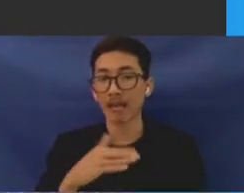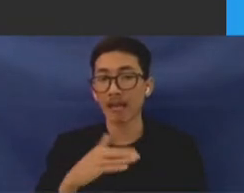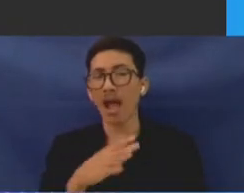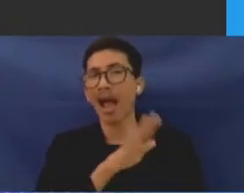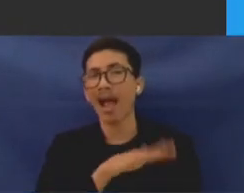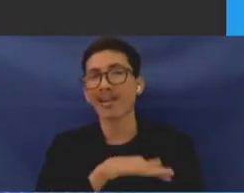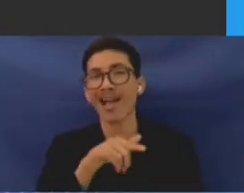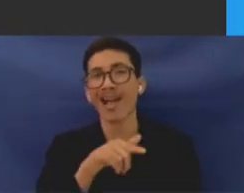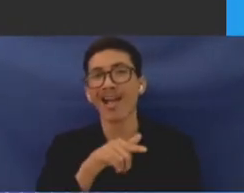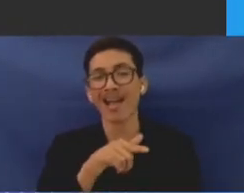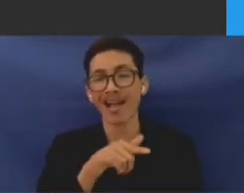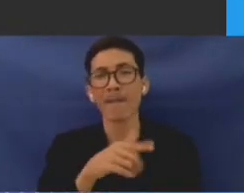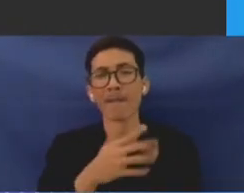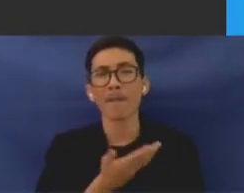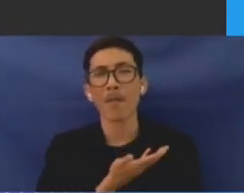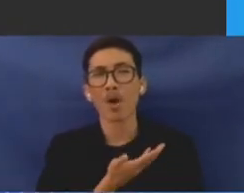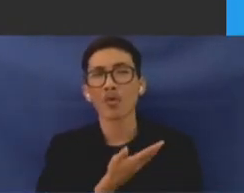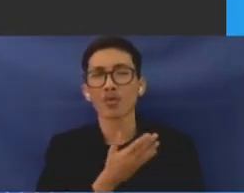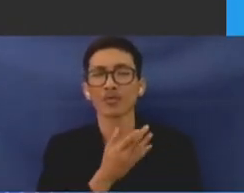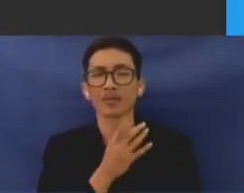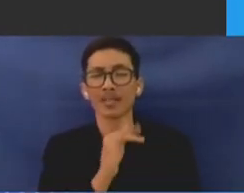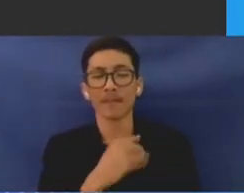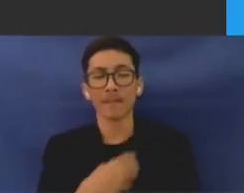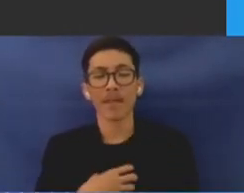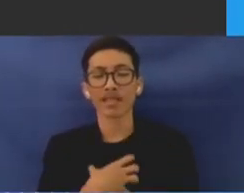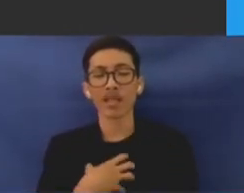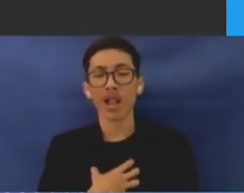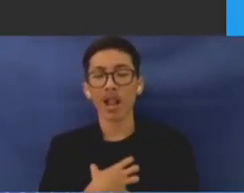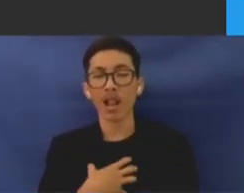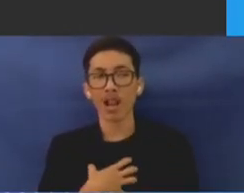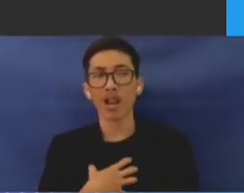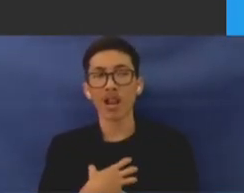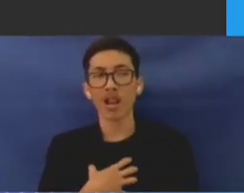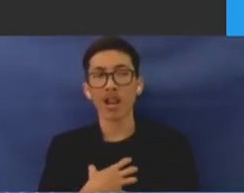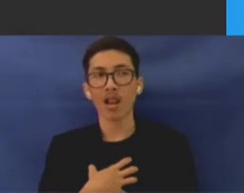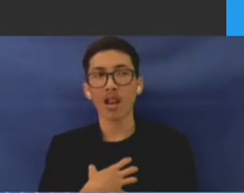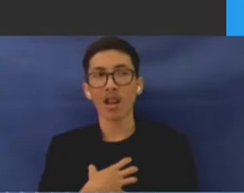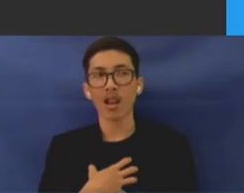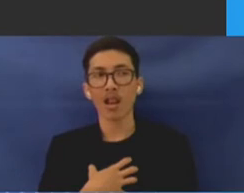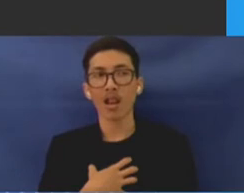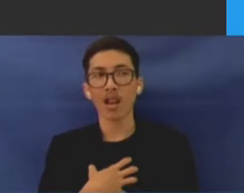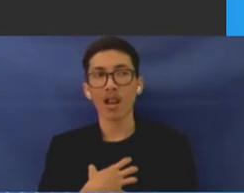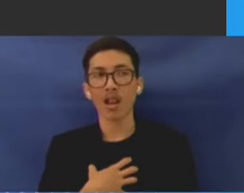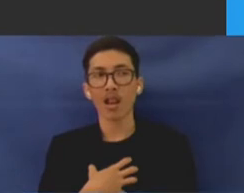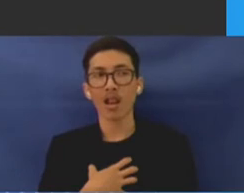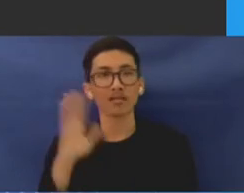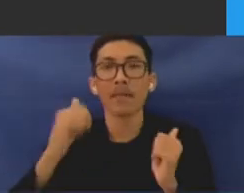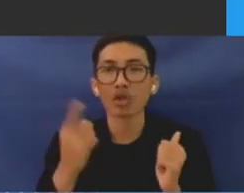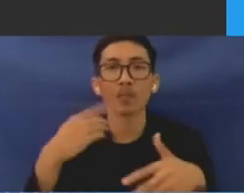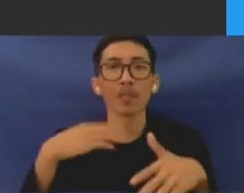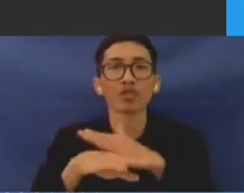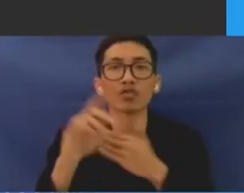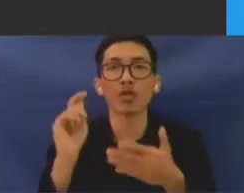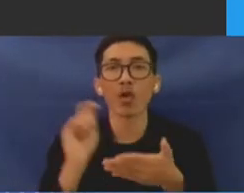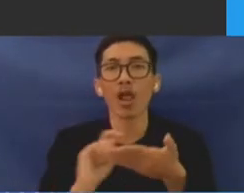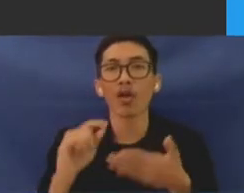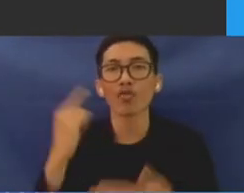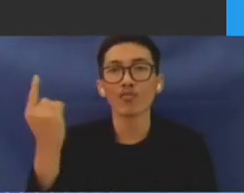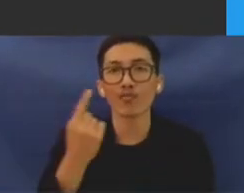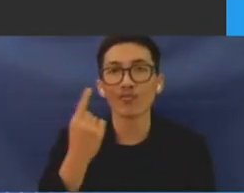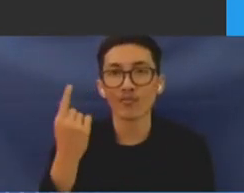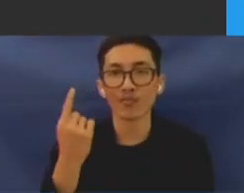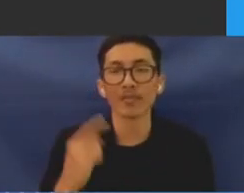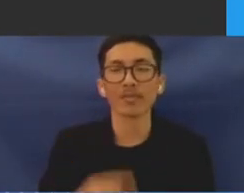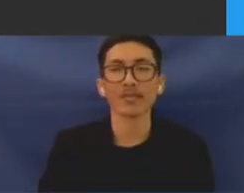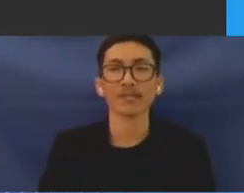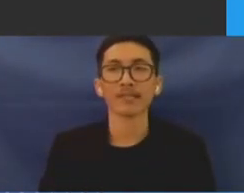mental juga siap bahwa ya. Dia bersekolah di sekolah umum. Dan kenapa saya memulainya di